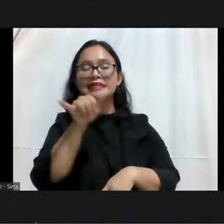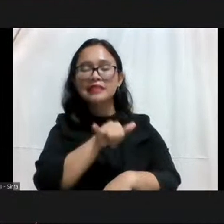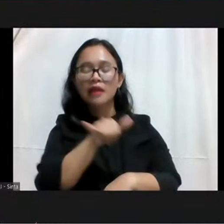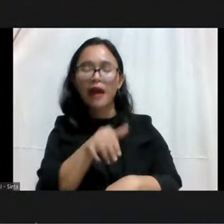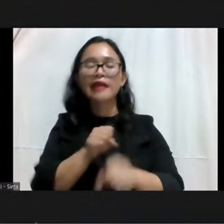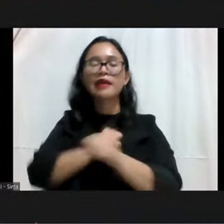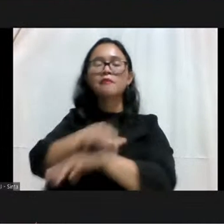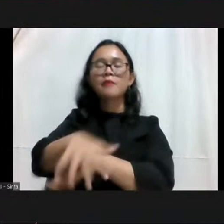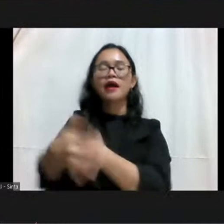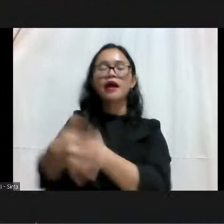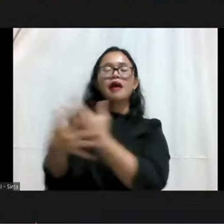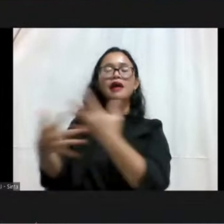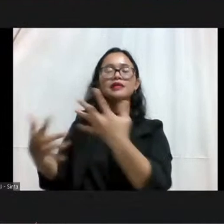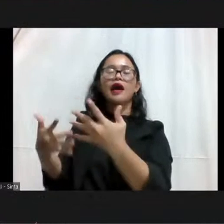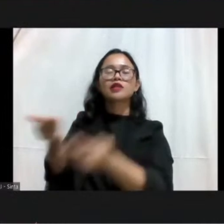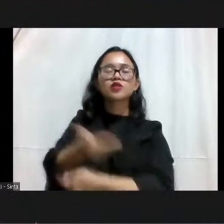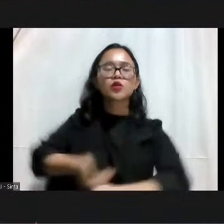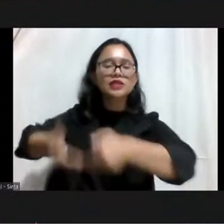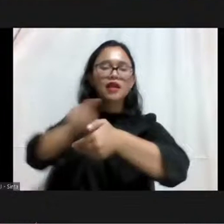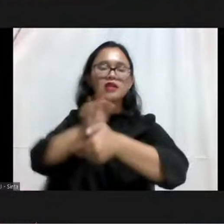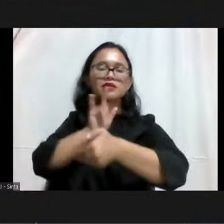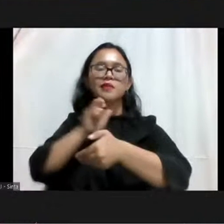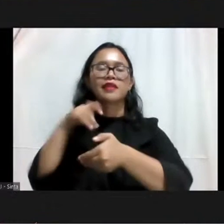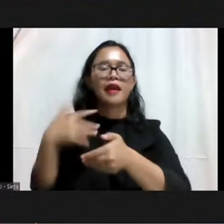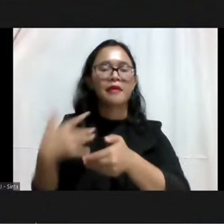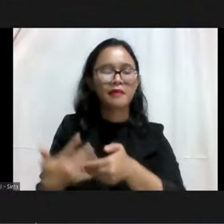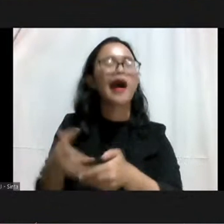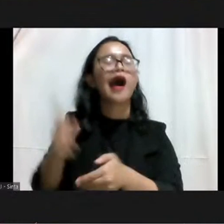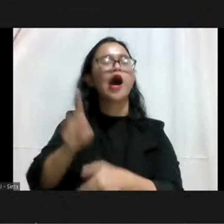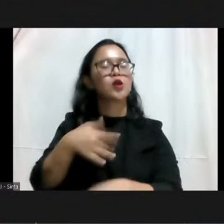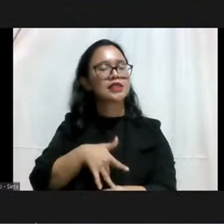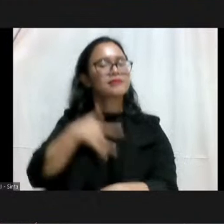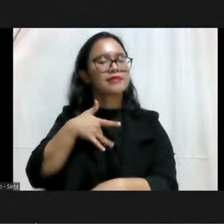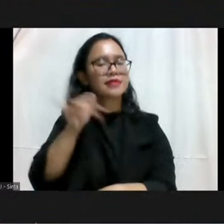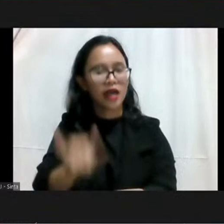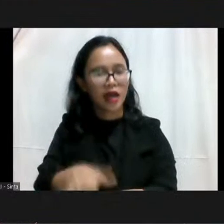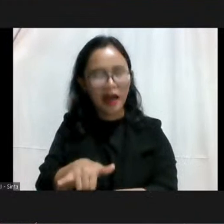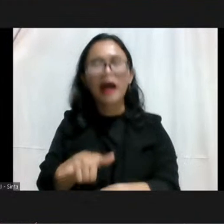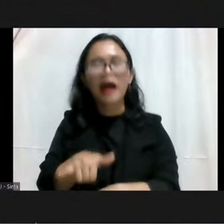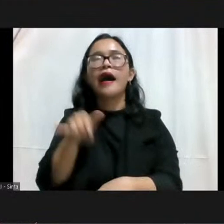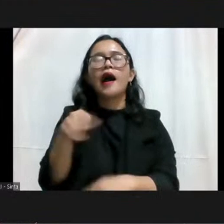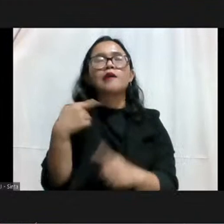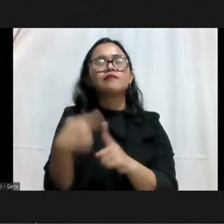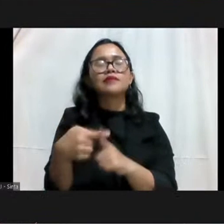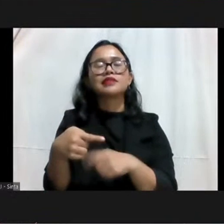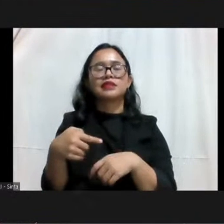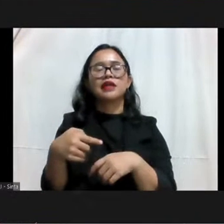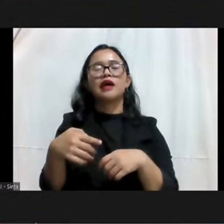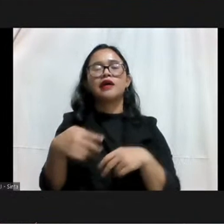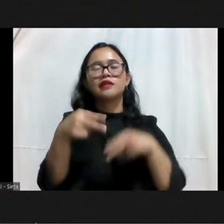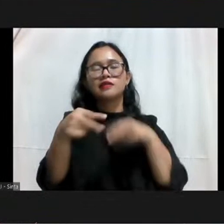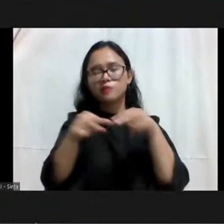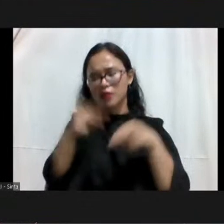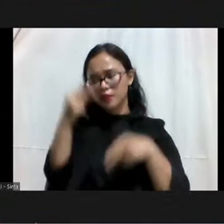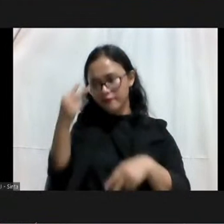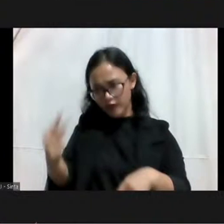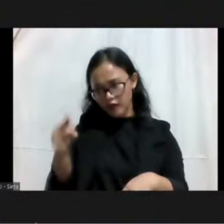manusia dan dalam kriteria yang terbaru Haki manusia itu sangat terproyeksikan dengan baik